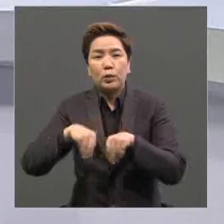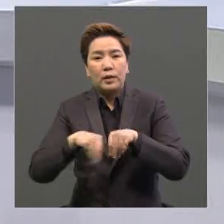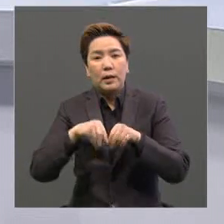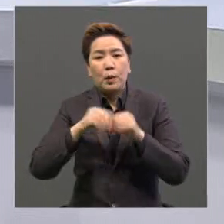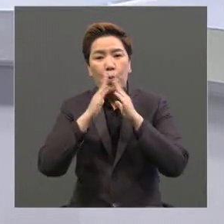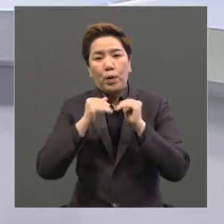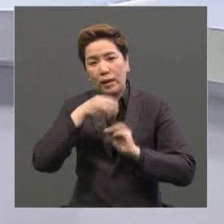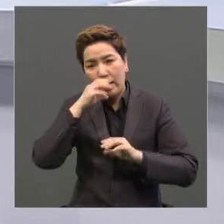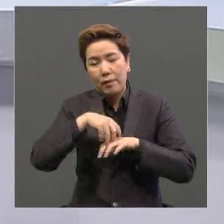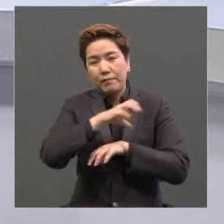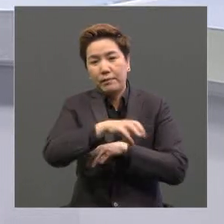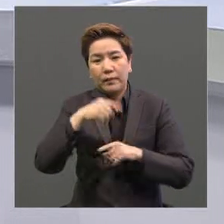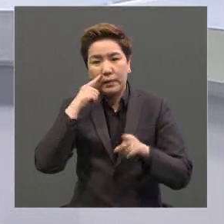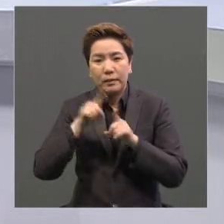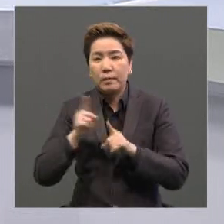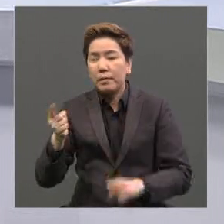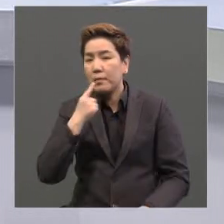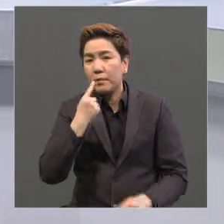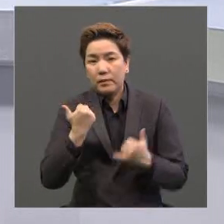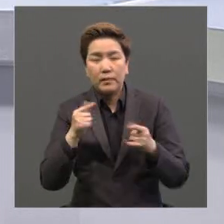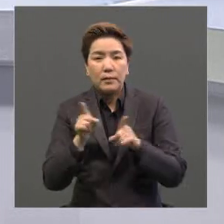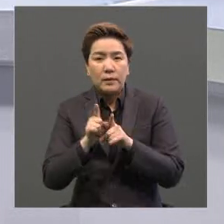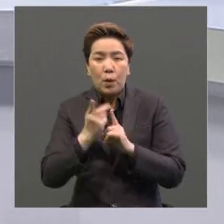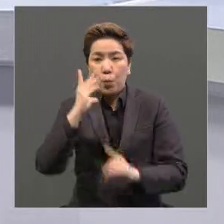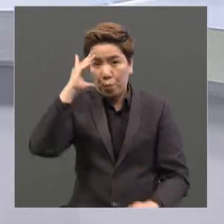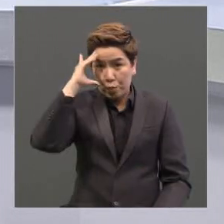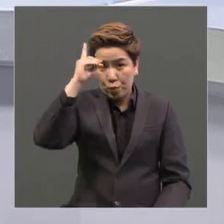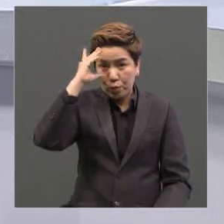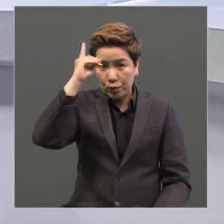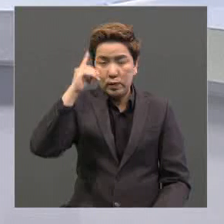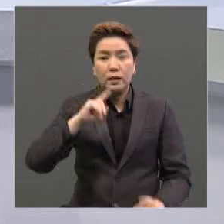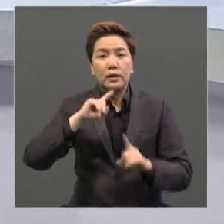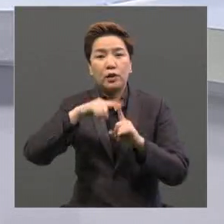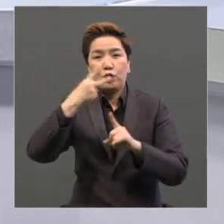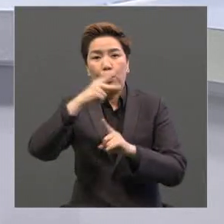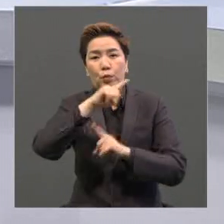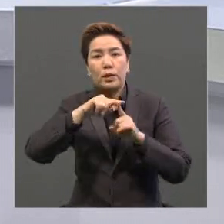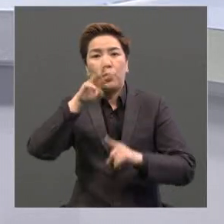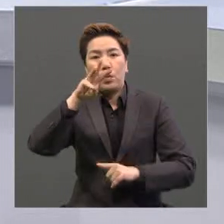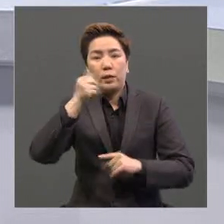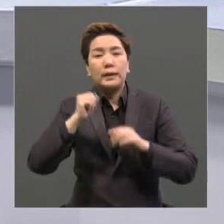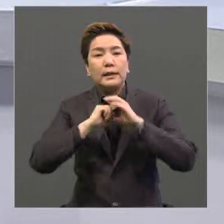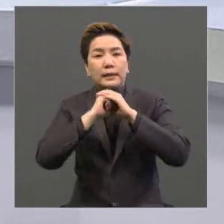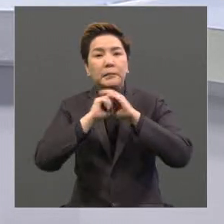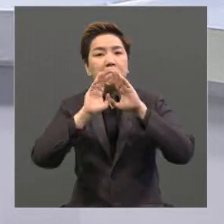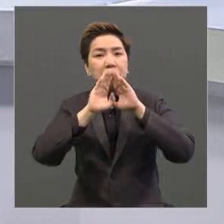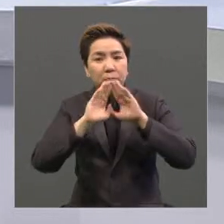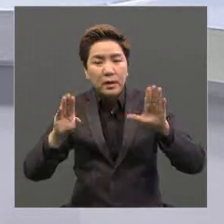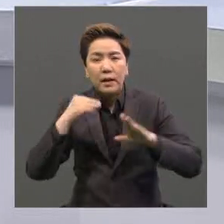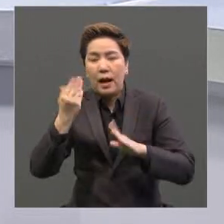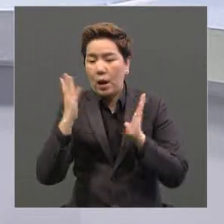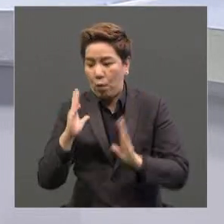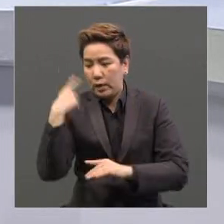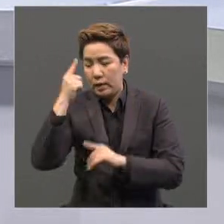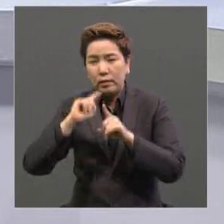ๆวัดพระแก้วนั่นเองนะครับ ค่ะอย่างที่เมื่อสักครู่คุณสอบอกไปว่าพรุ่งนี้เนี่ยนะคะ6กุมภาพันธ์เป็นต้นไปที่ทางการจีนเขาจะ